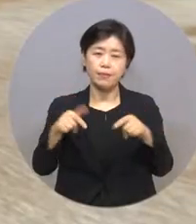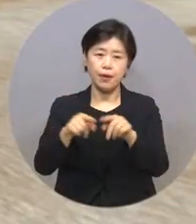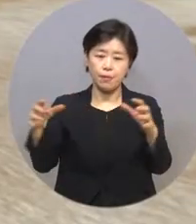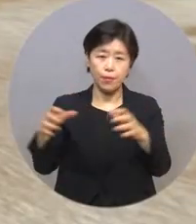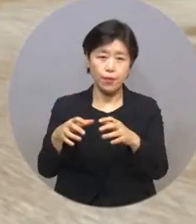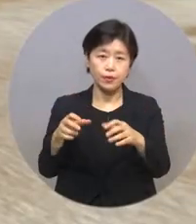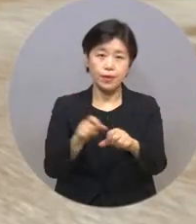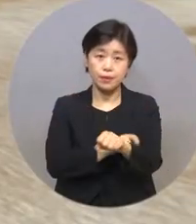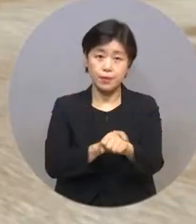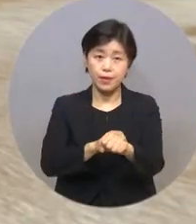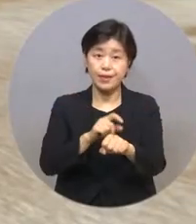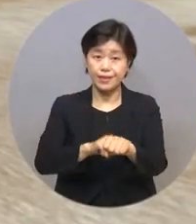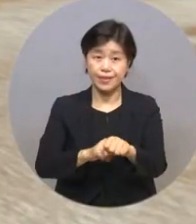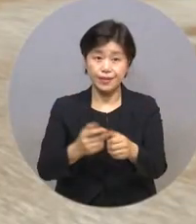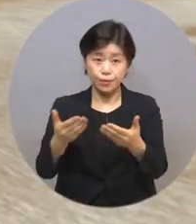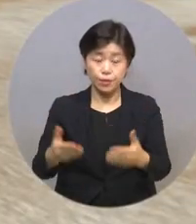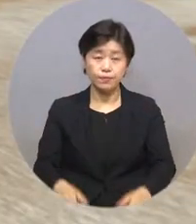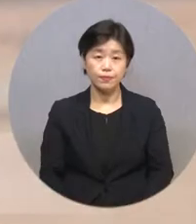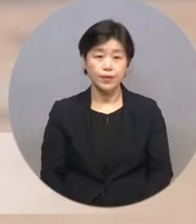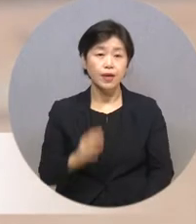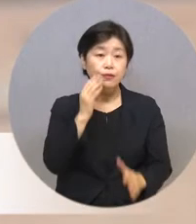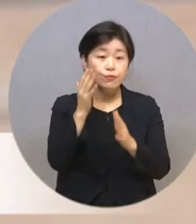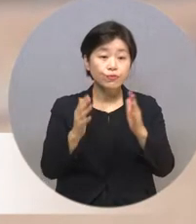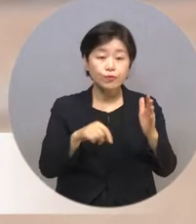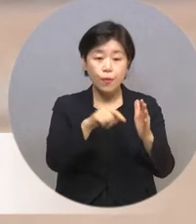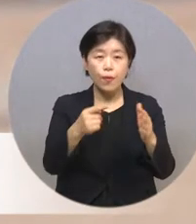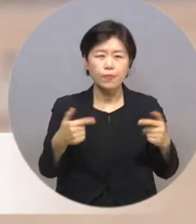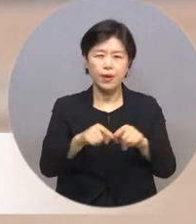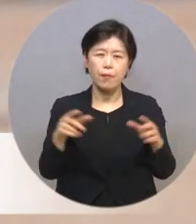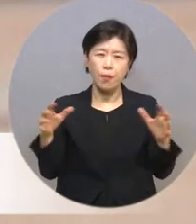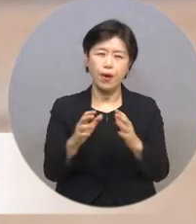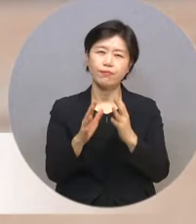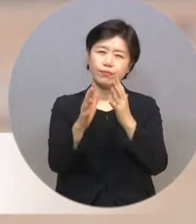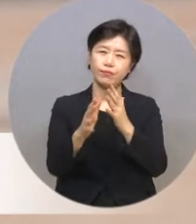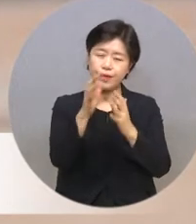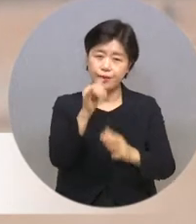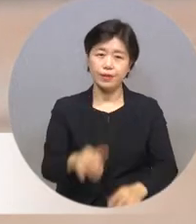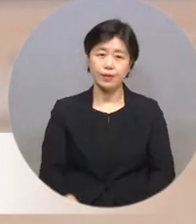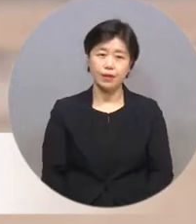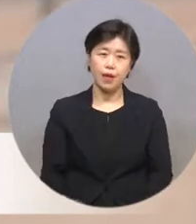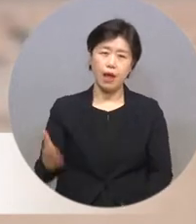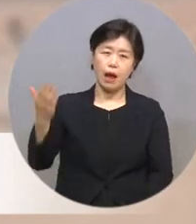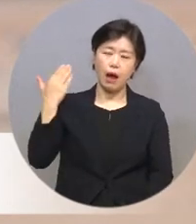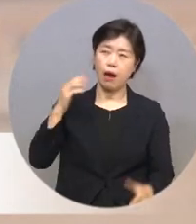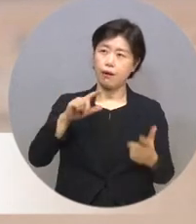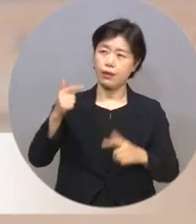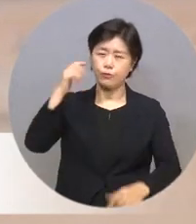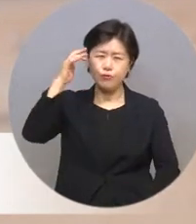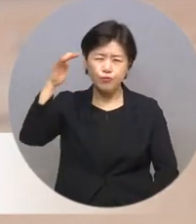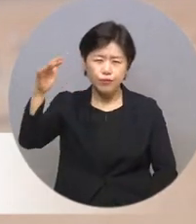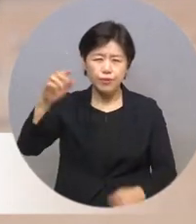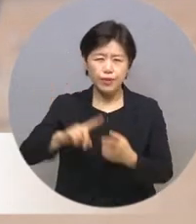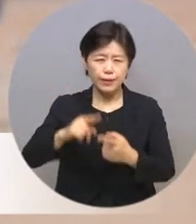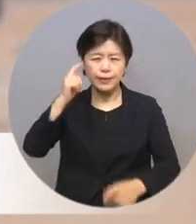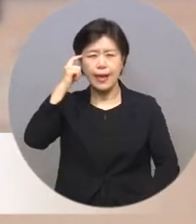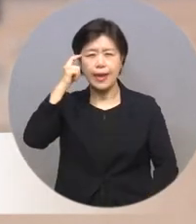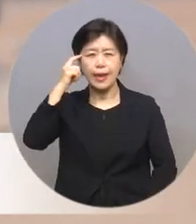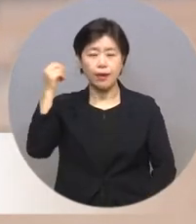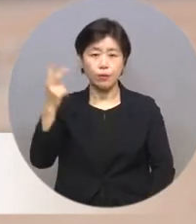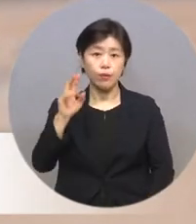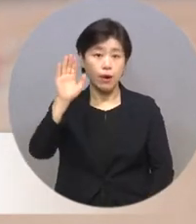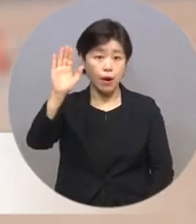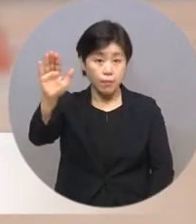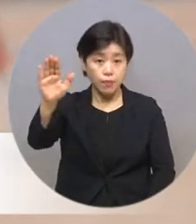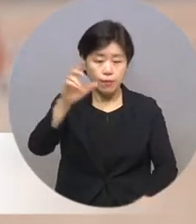자연의 품에서 자유롭게 걷기로 했습니다. 과거의 그런 추억들을 또 되살려보자, 그리고 현재, 그리고 앞으로의 또